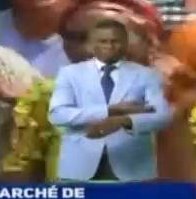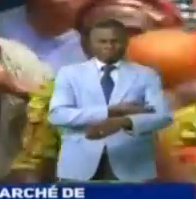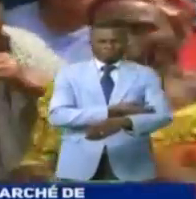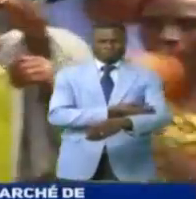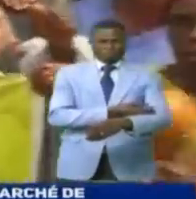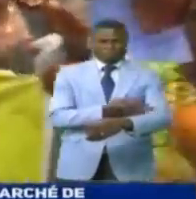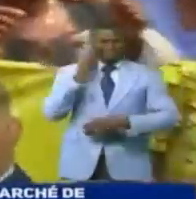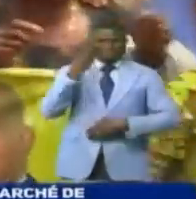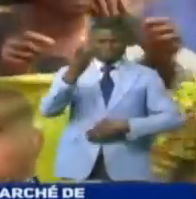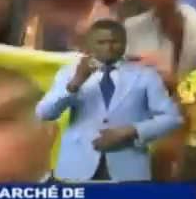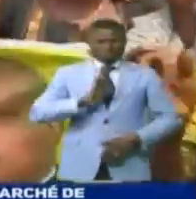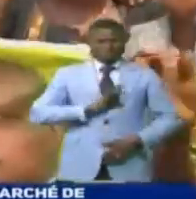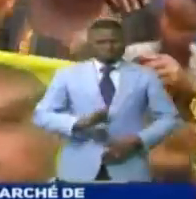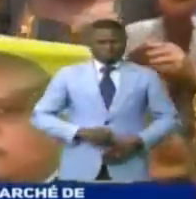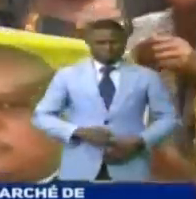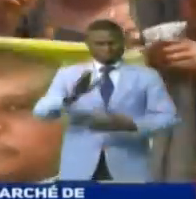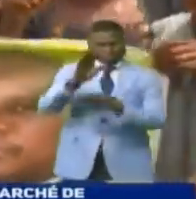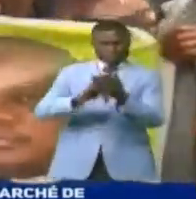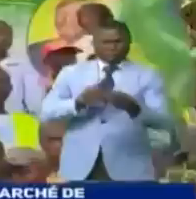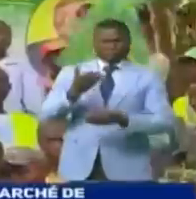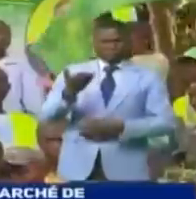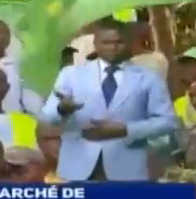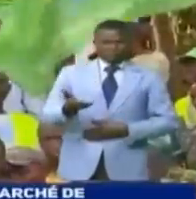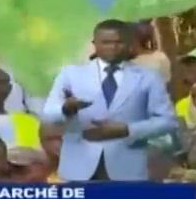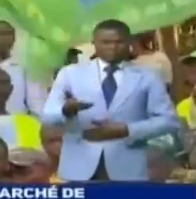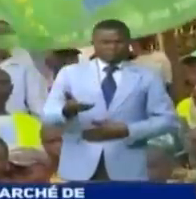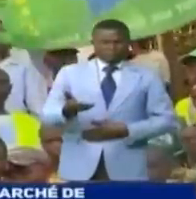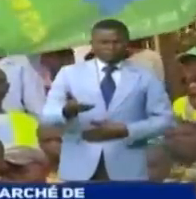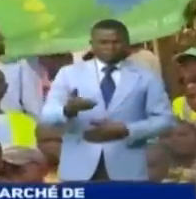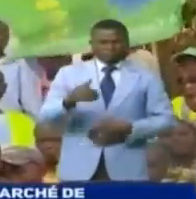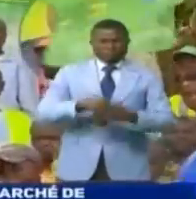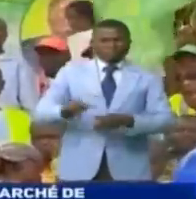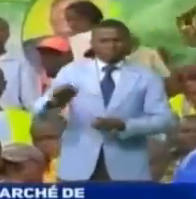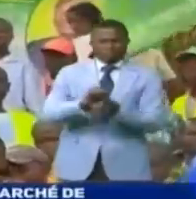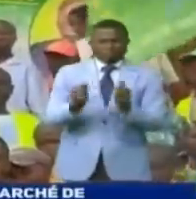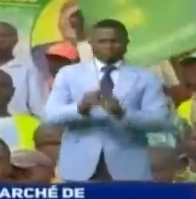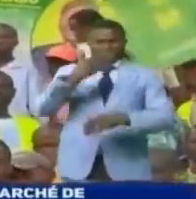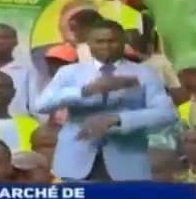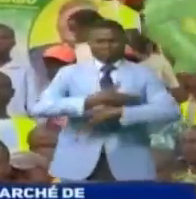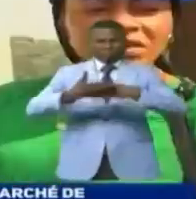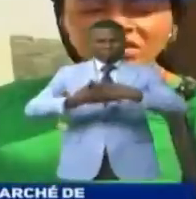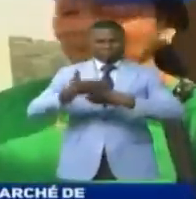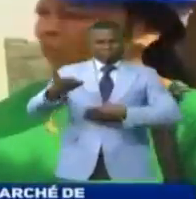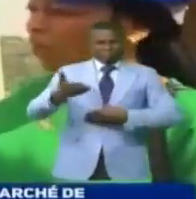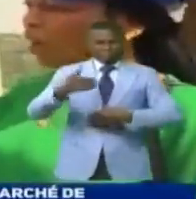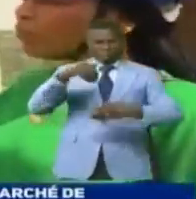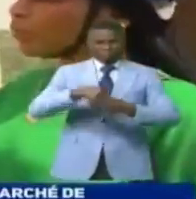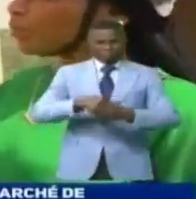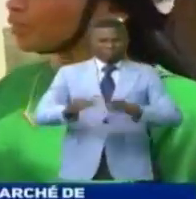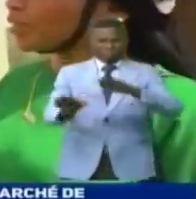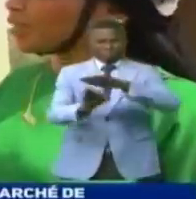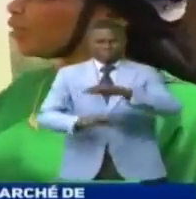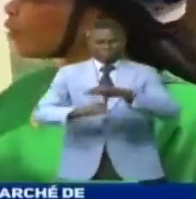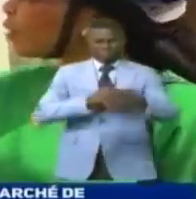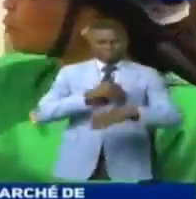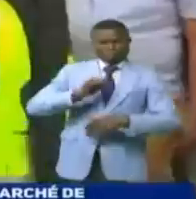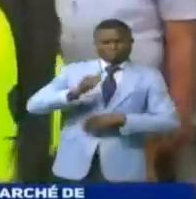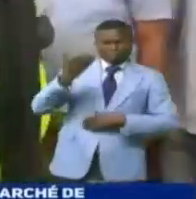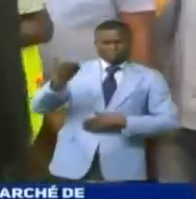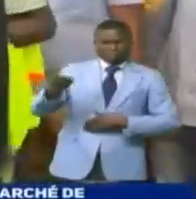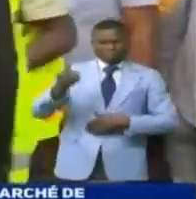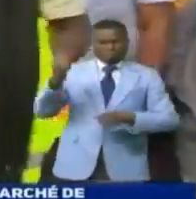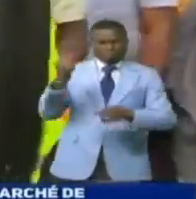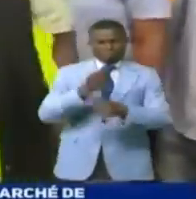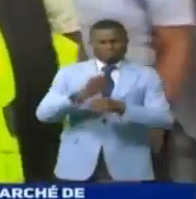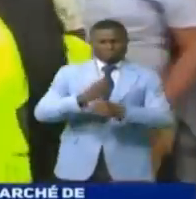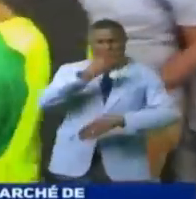la vision du président de la République Félix-Antoine Tshisekedi dans le secteur des infrastructures. À travers la fondation qui porte son nom, les